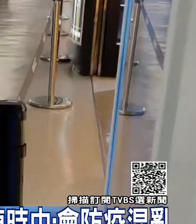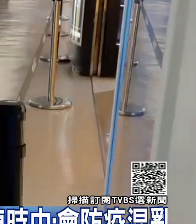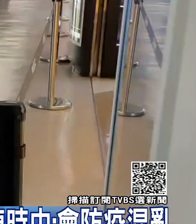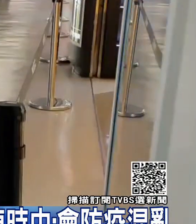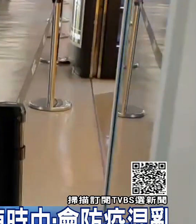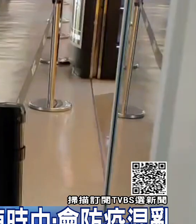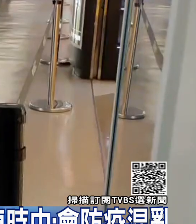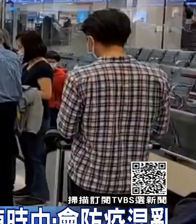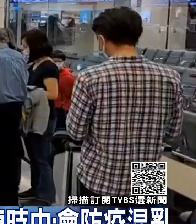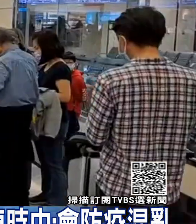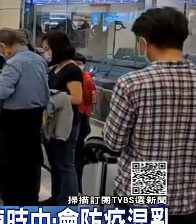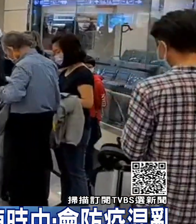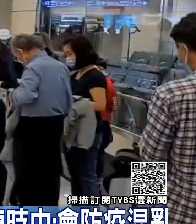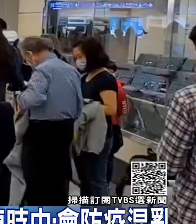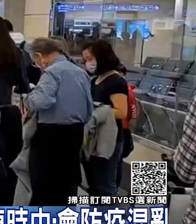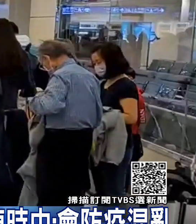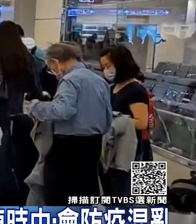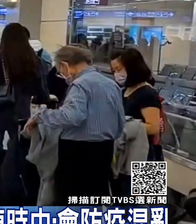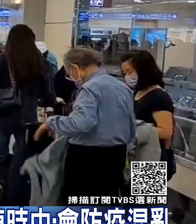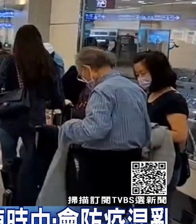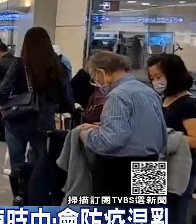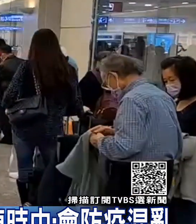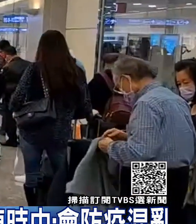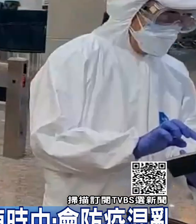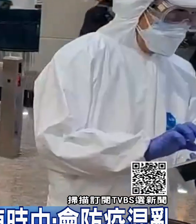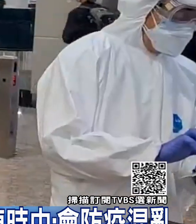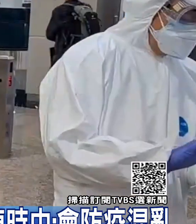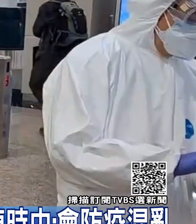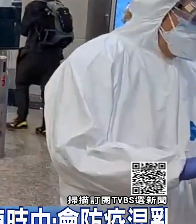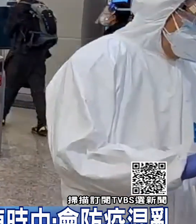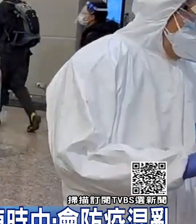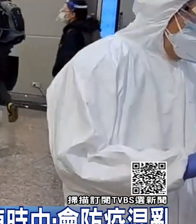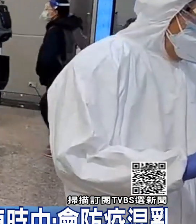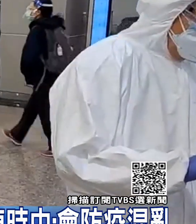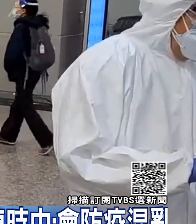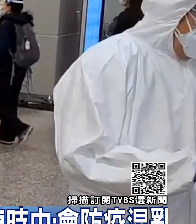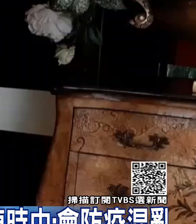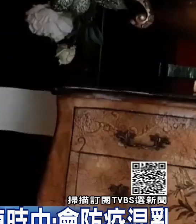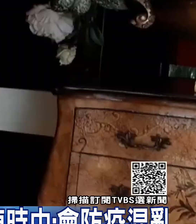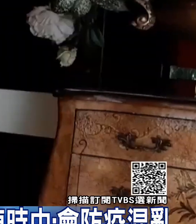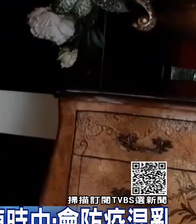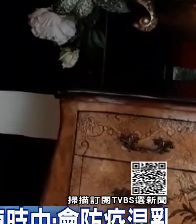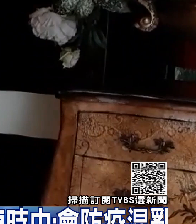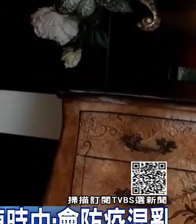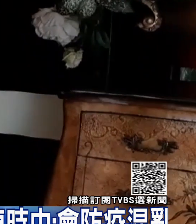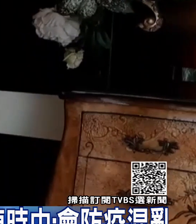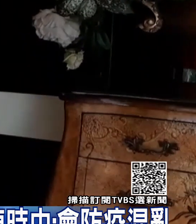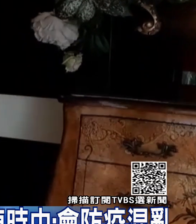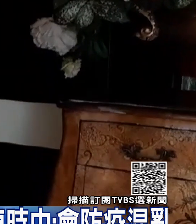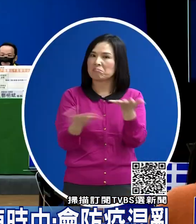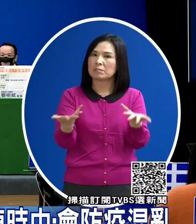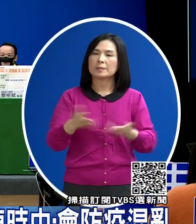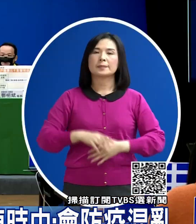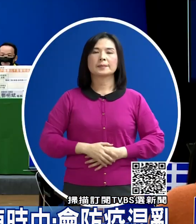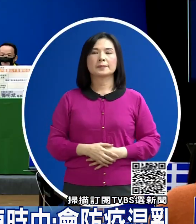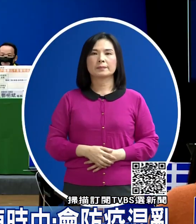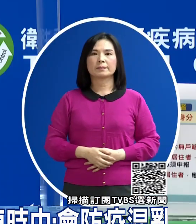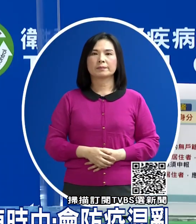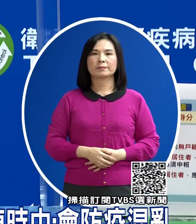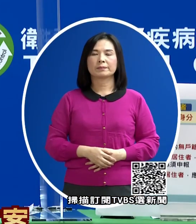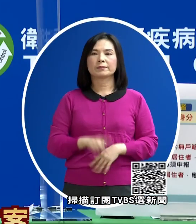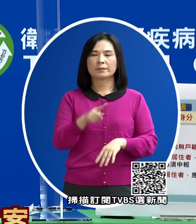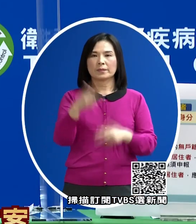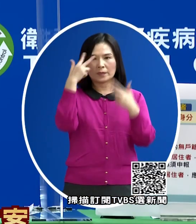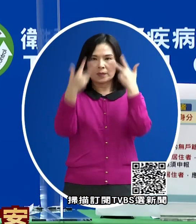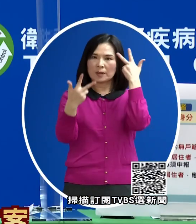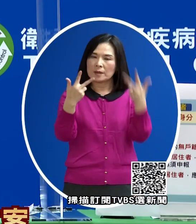高警觉，尤其临近香港、日本都有 Omicron 个案，马上迎来的春节返台潮，七加七会不会受到影响？ 七